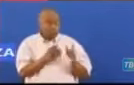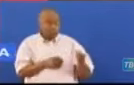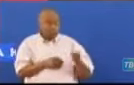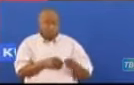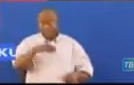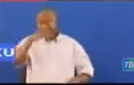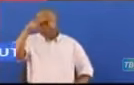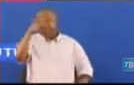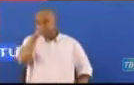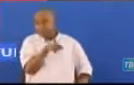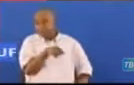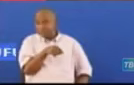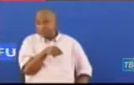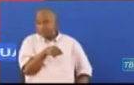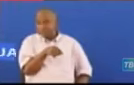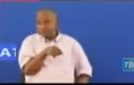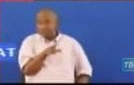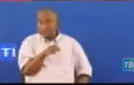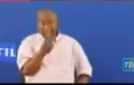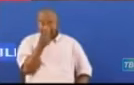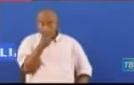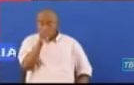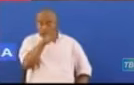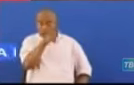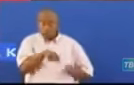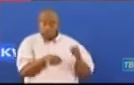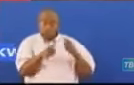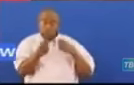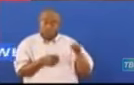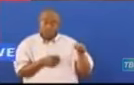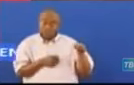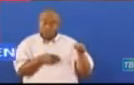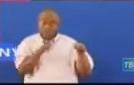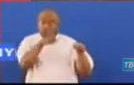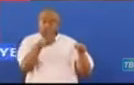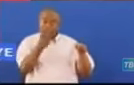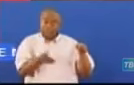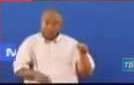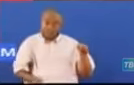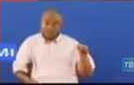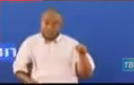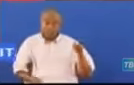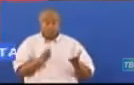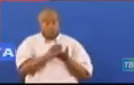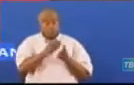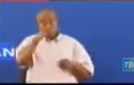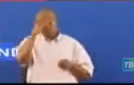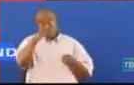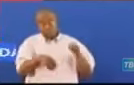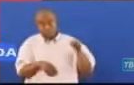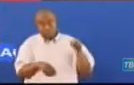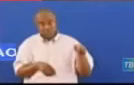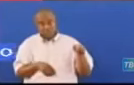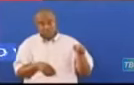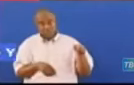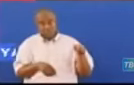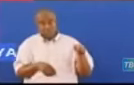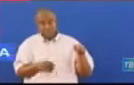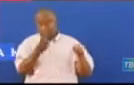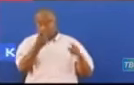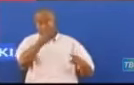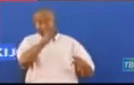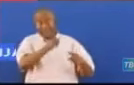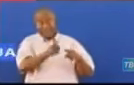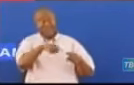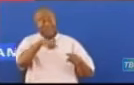la polisi hawaoni criminality iliyopo kwa statement za Gwajima? Hivi kweli jeshi letu la polisi halioni hatari ya